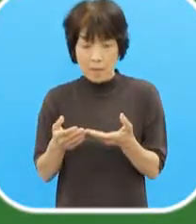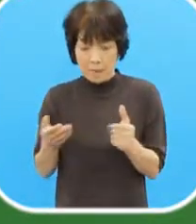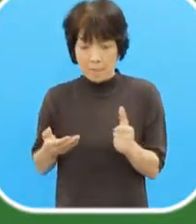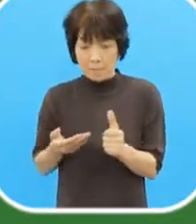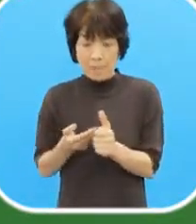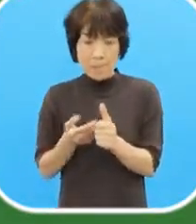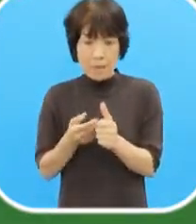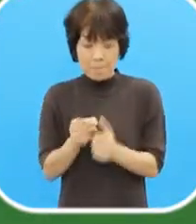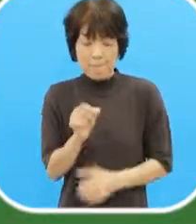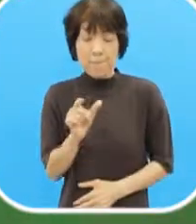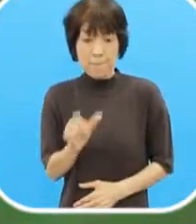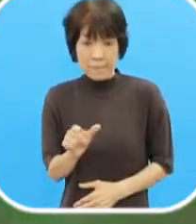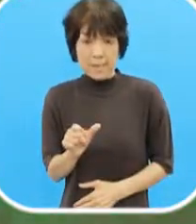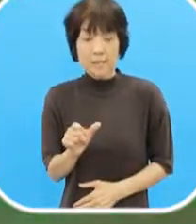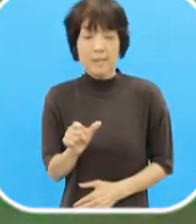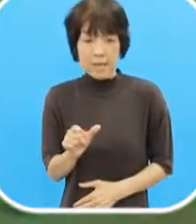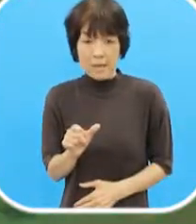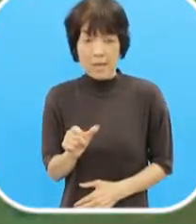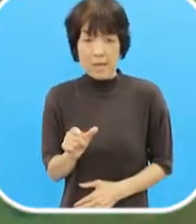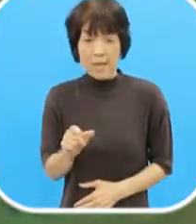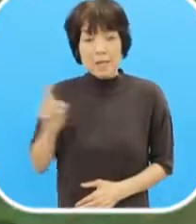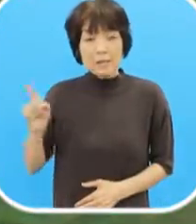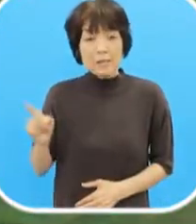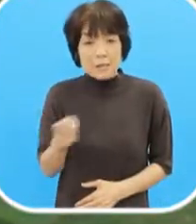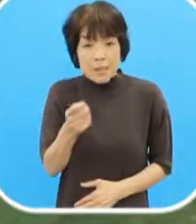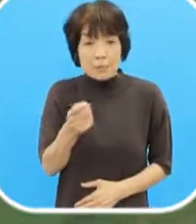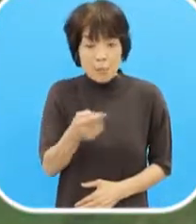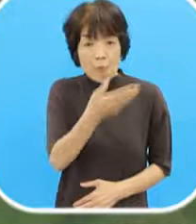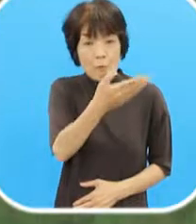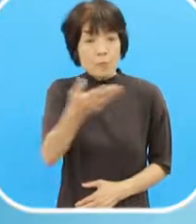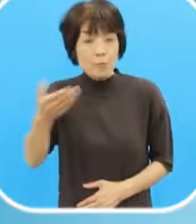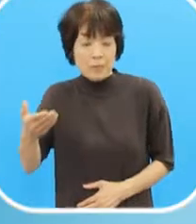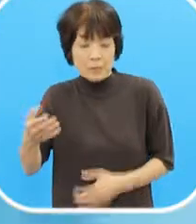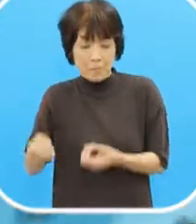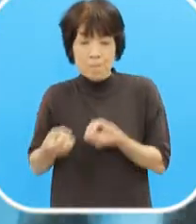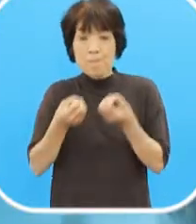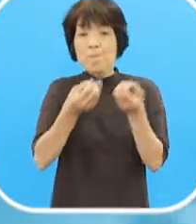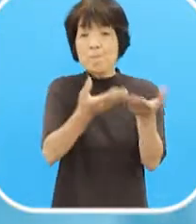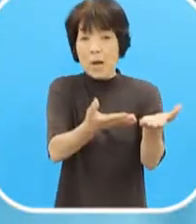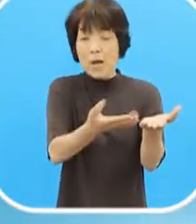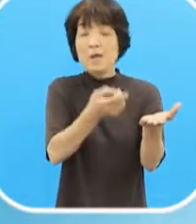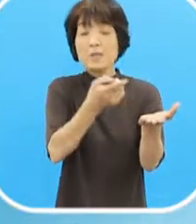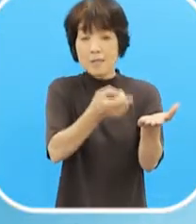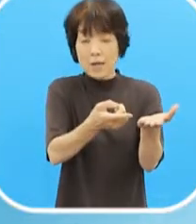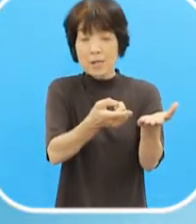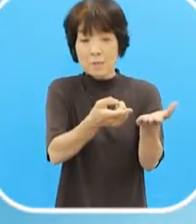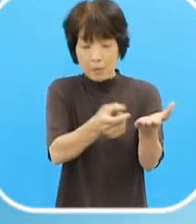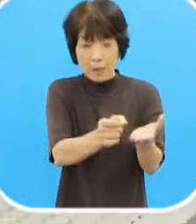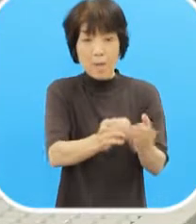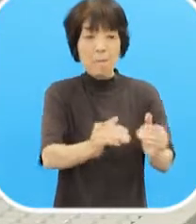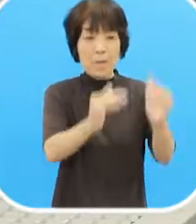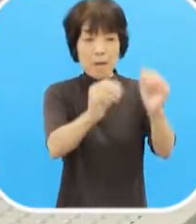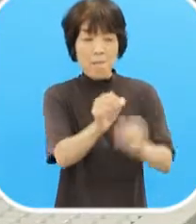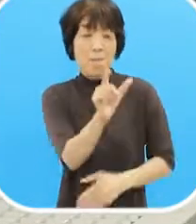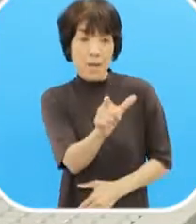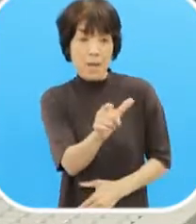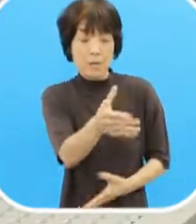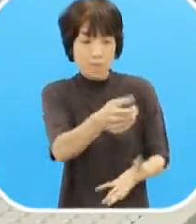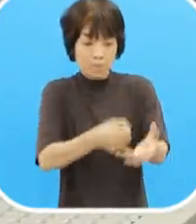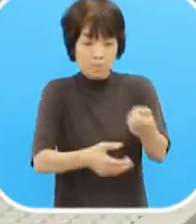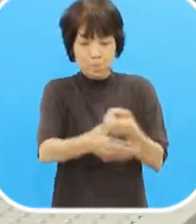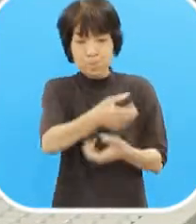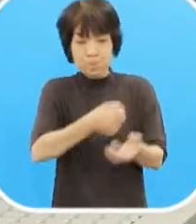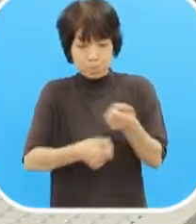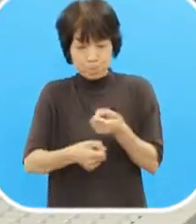りまして、はい、人間の手である程度の大きさまで育てます、はい、それから天然の海に放流してさらに大きくなったところ